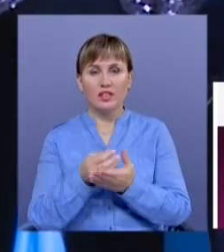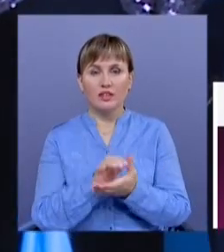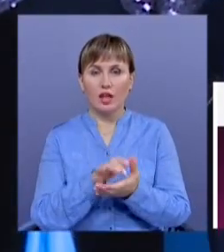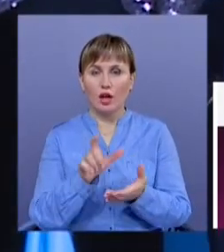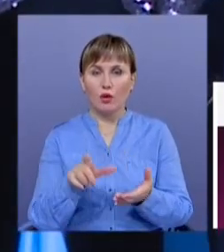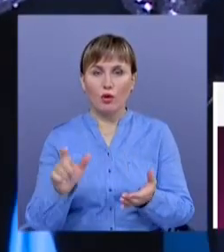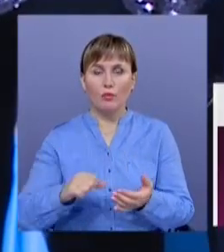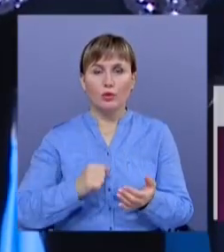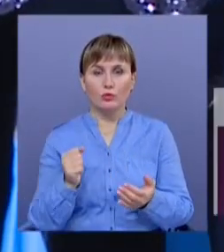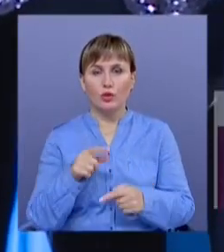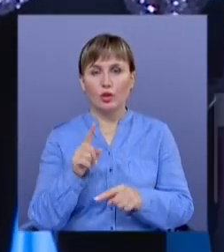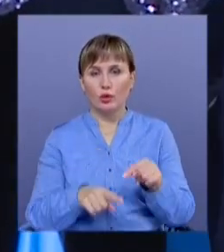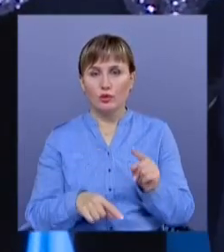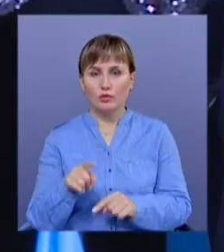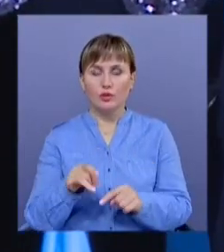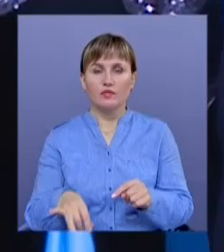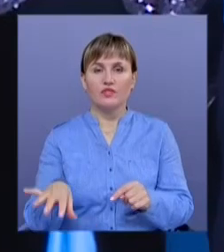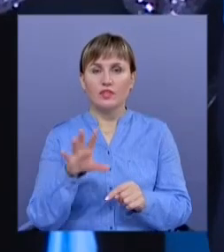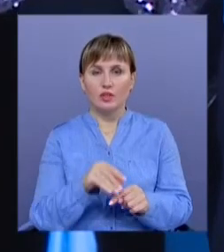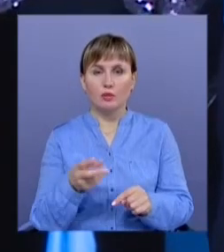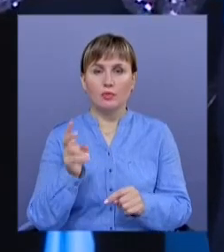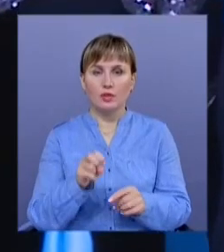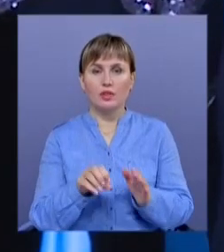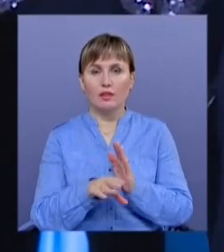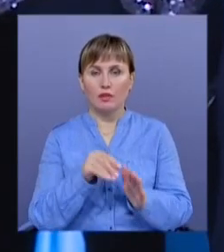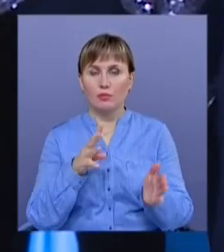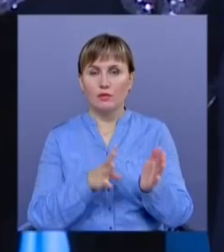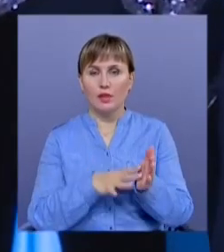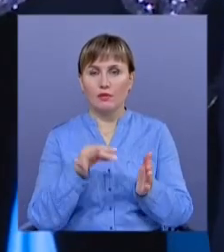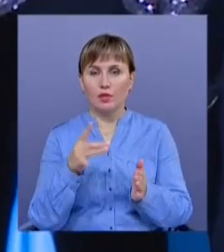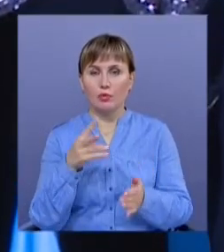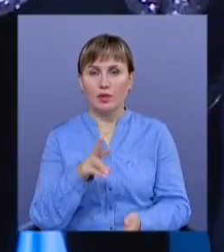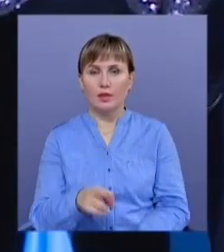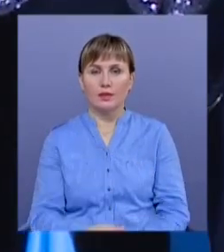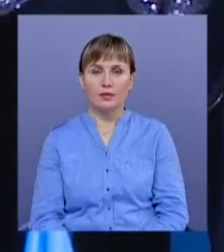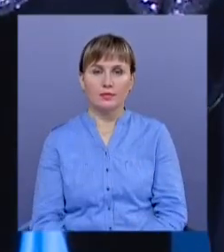знакомых, друзей, родственников, всех прийти на выборы 9 июня.